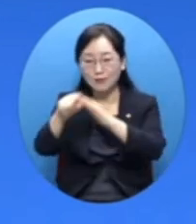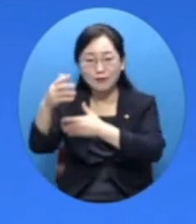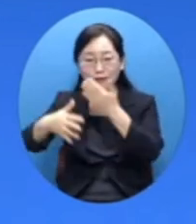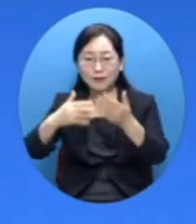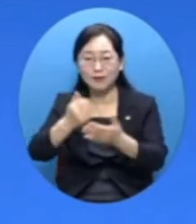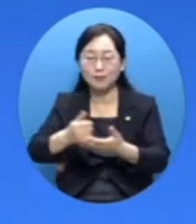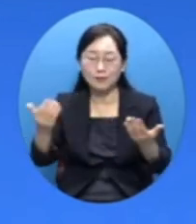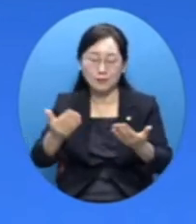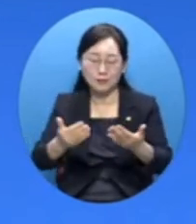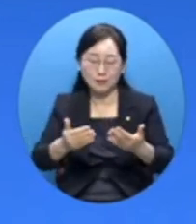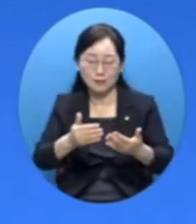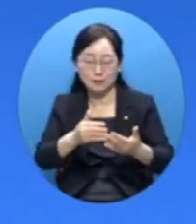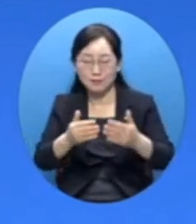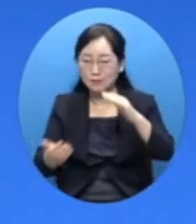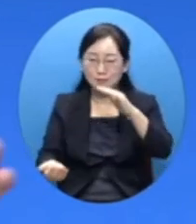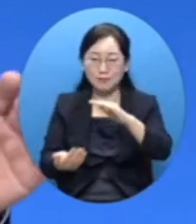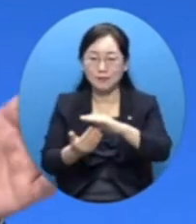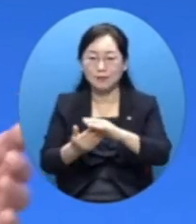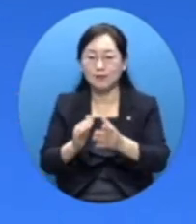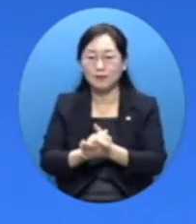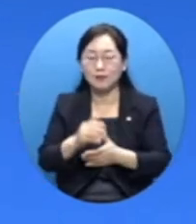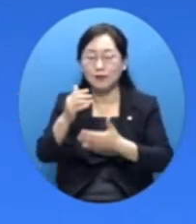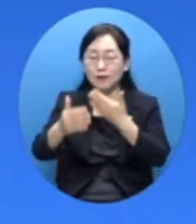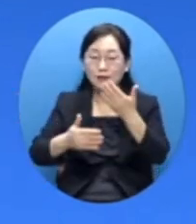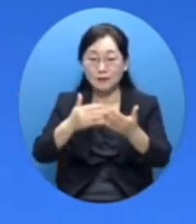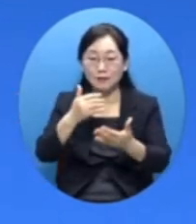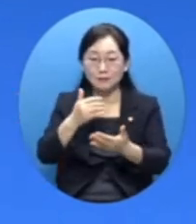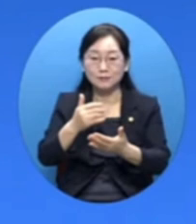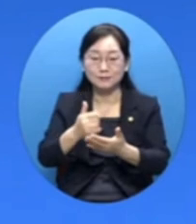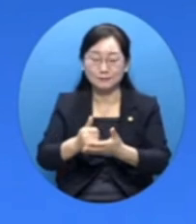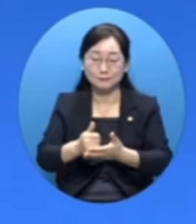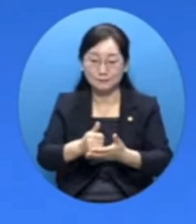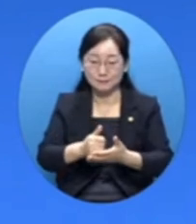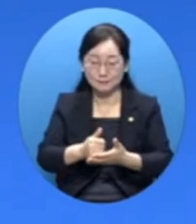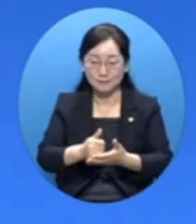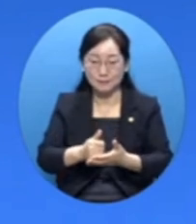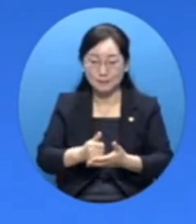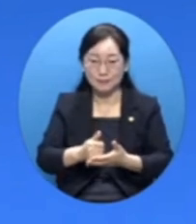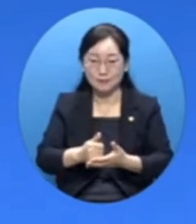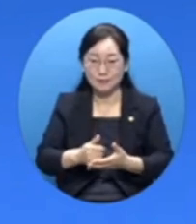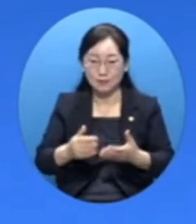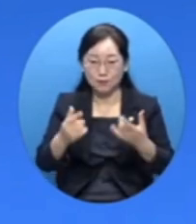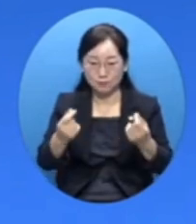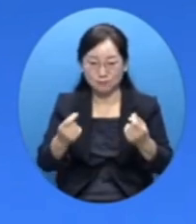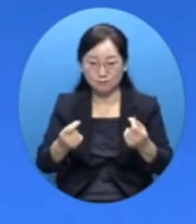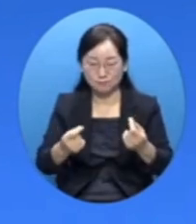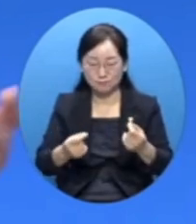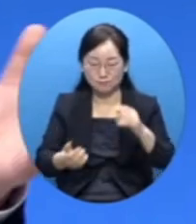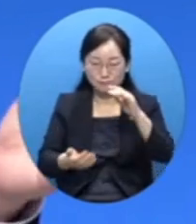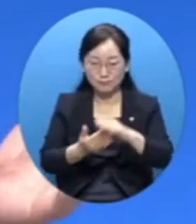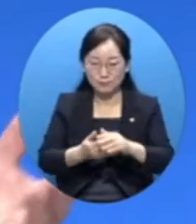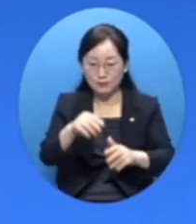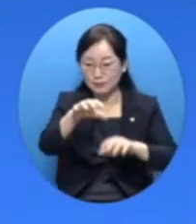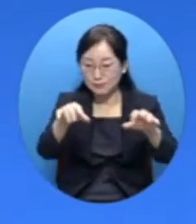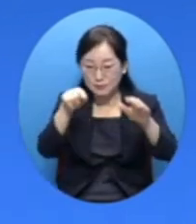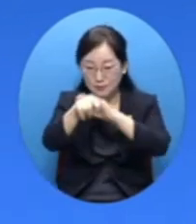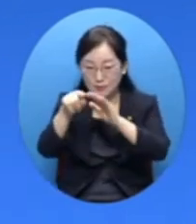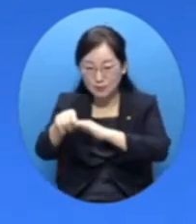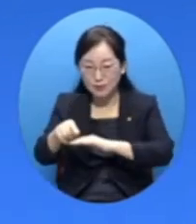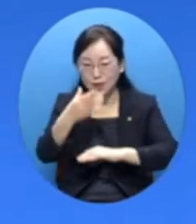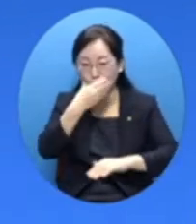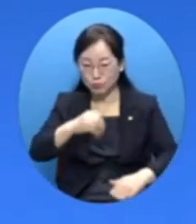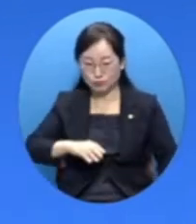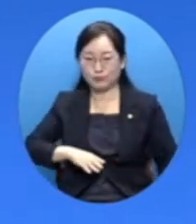역사를 일으켰습니다 가는 것마다 절망에 처했던 농을 일깨워서 복지 사회로 바꿔